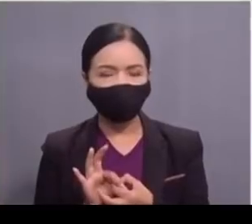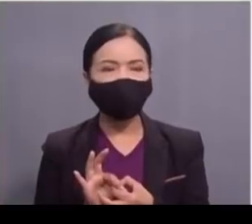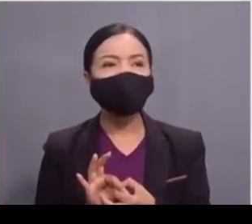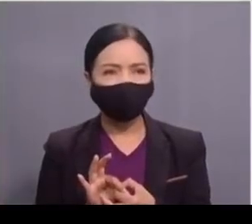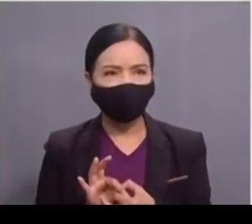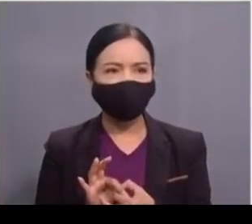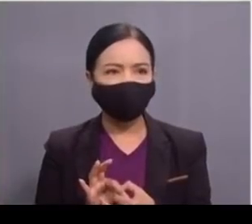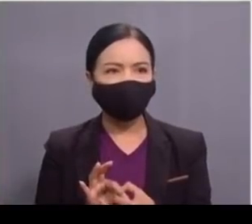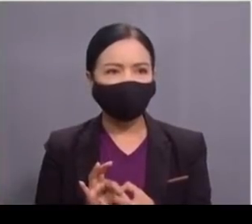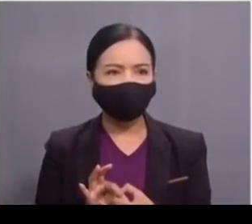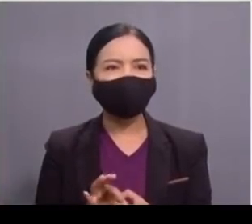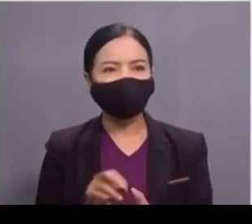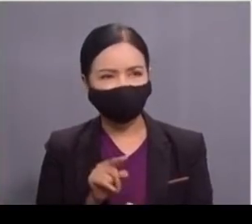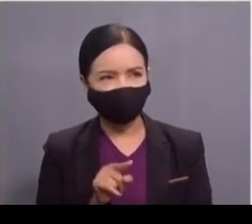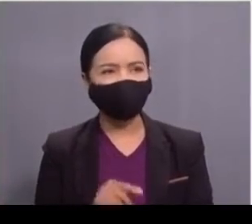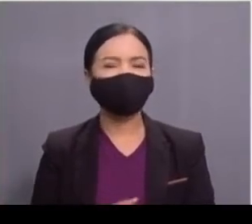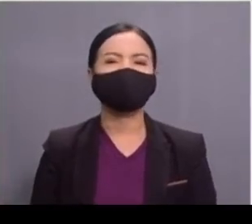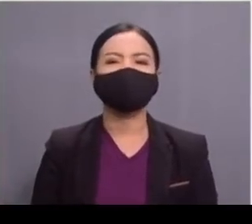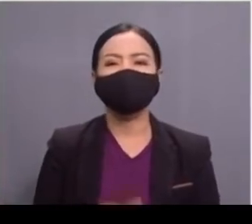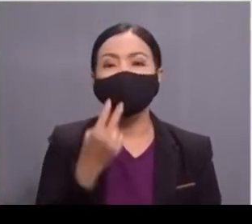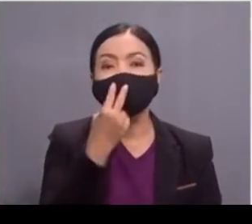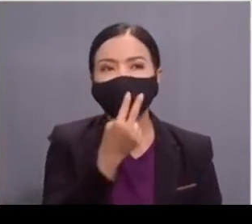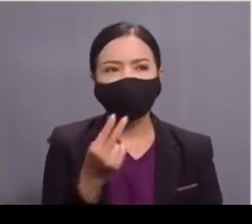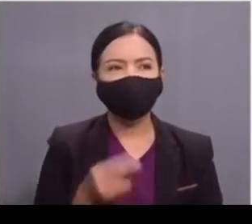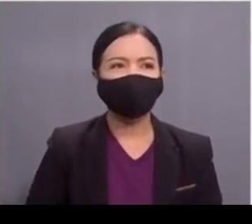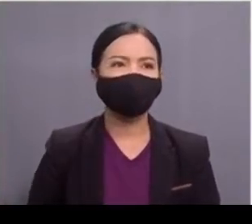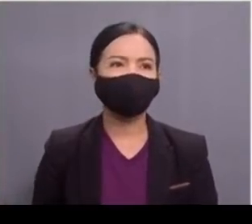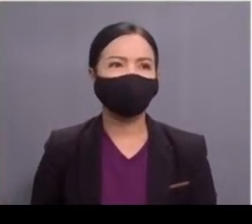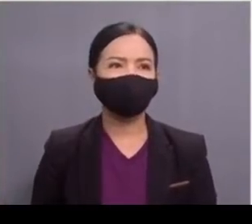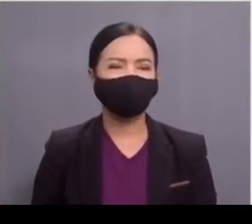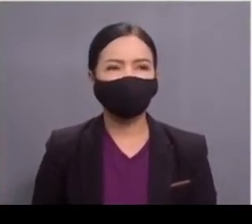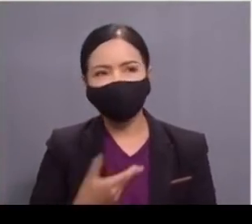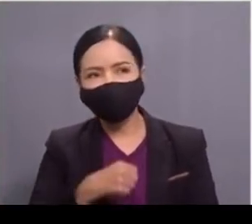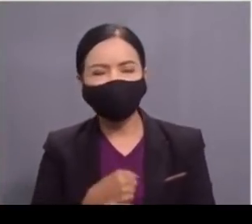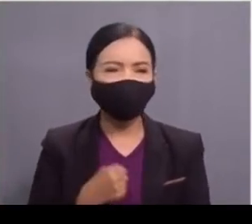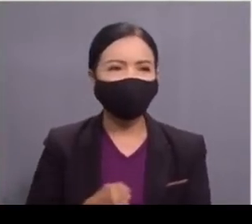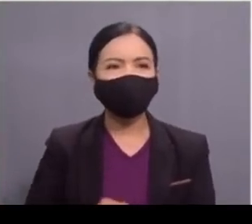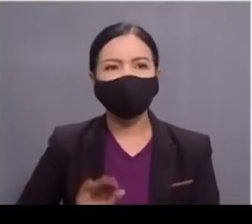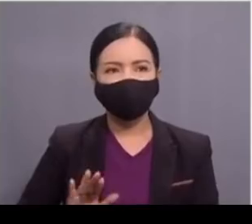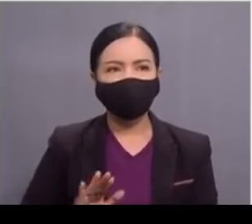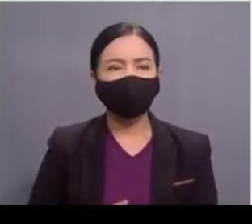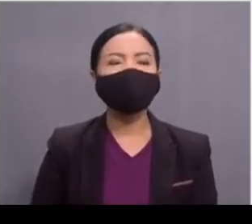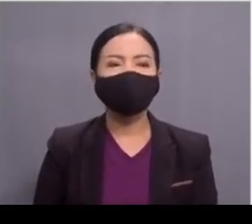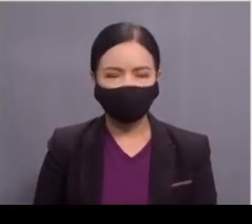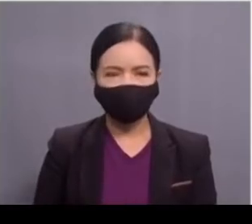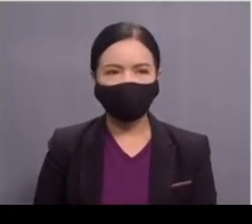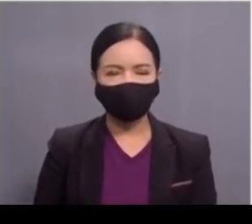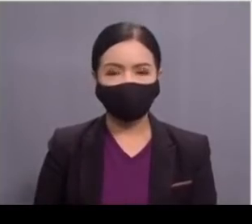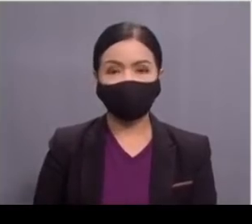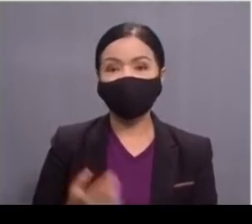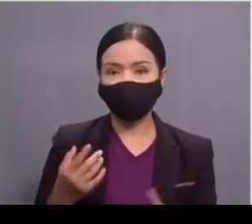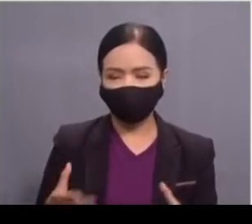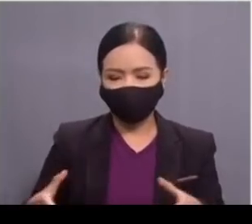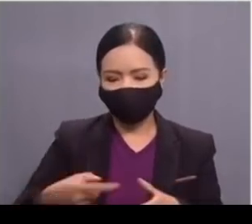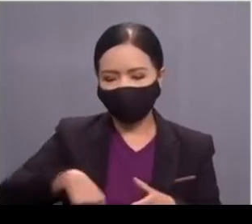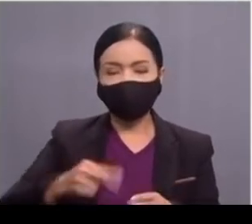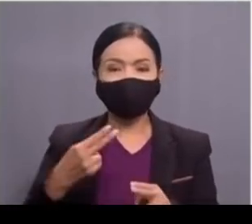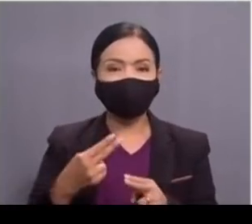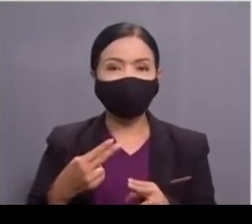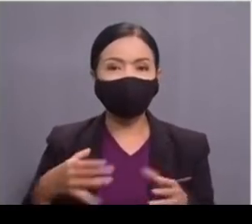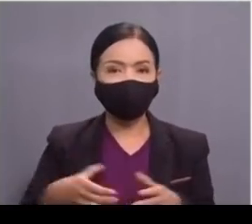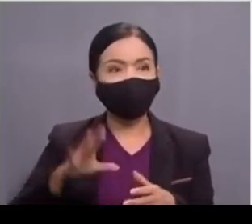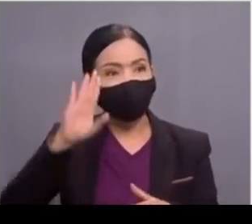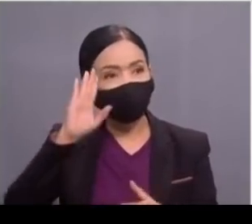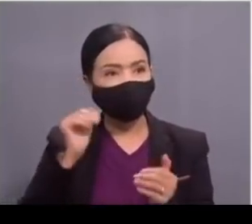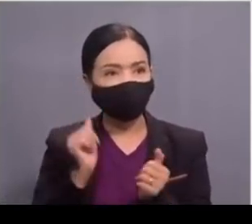าใส่ในกรงแทนนกค่ะนี่ค่ะคือการที่ปฏิบัติการของชุดปฏิบัติการสิงห์ทองอำเภอจนะจังหวัดสงขลาเ